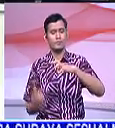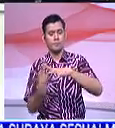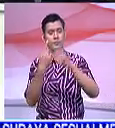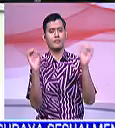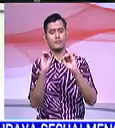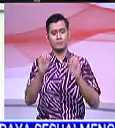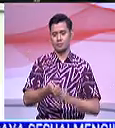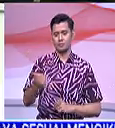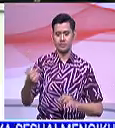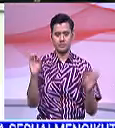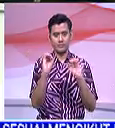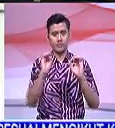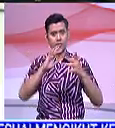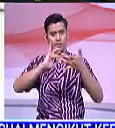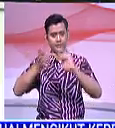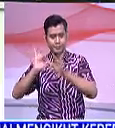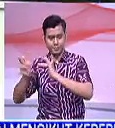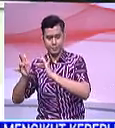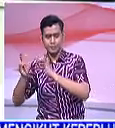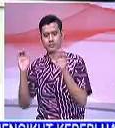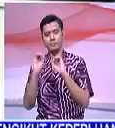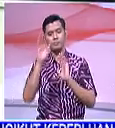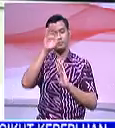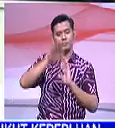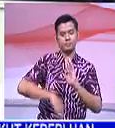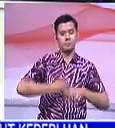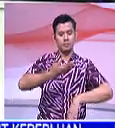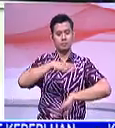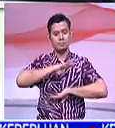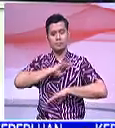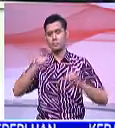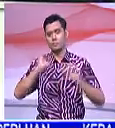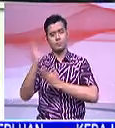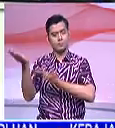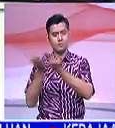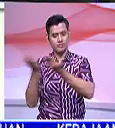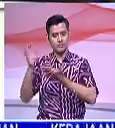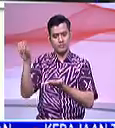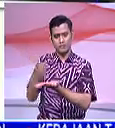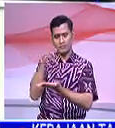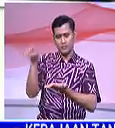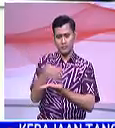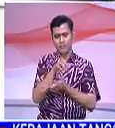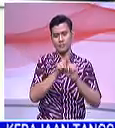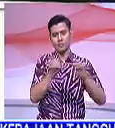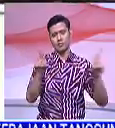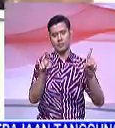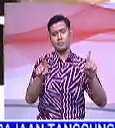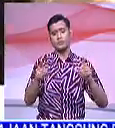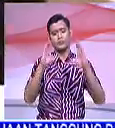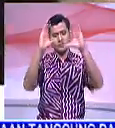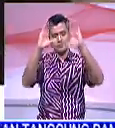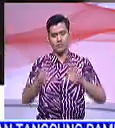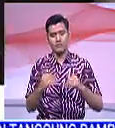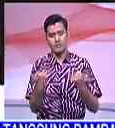peralatan tiada capaian internet cobain internet kurang memuaskan dan Tiada kemudahan pencetak namun dengan solusi